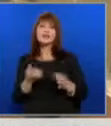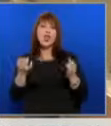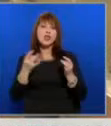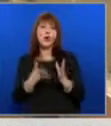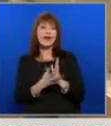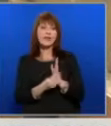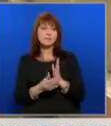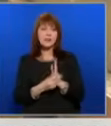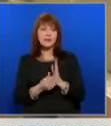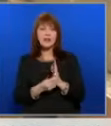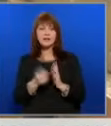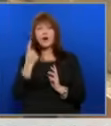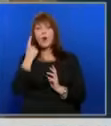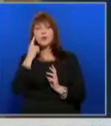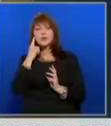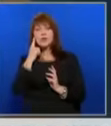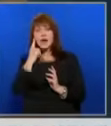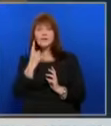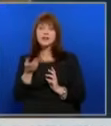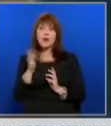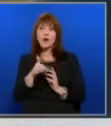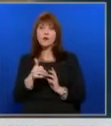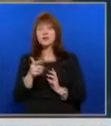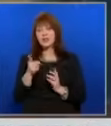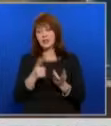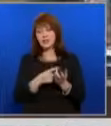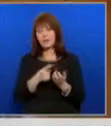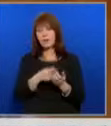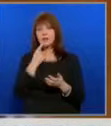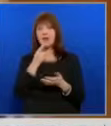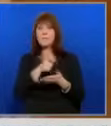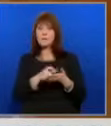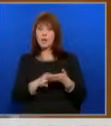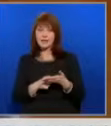ново броене на близо 60 000 бюлетини. Внесе се известно съмнение в